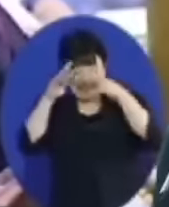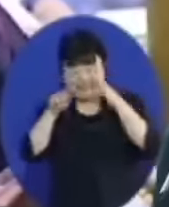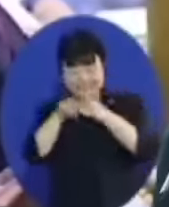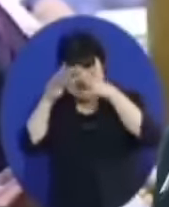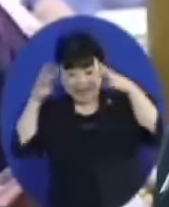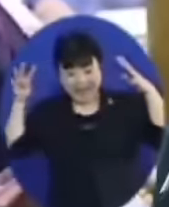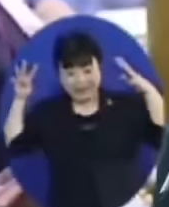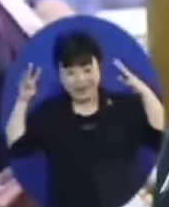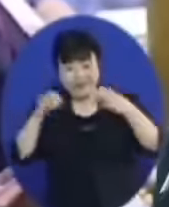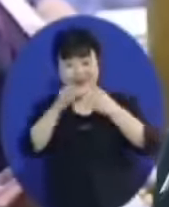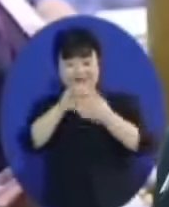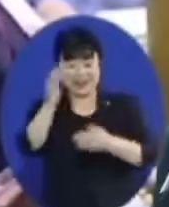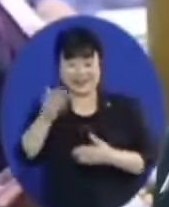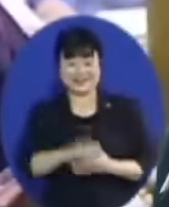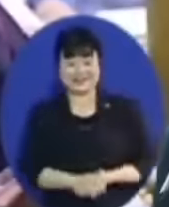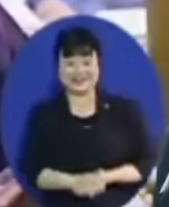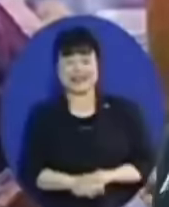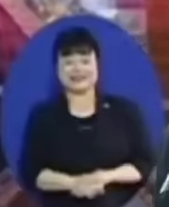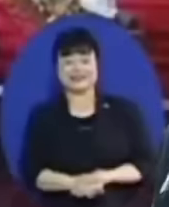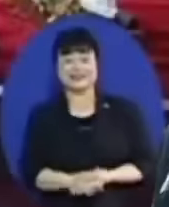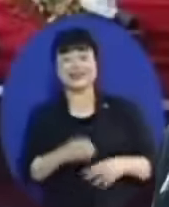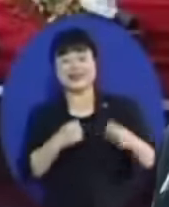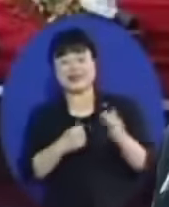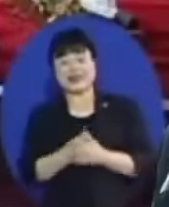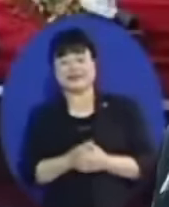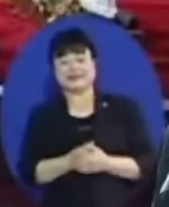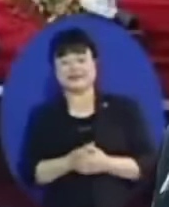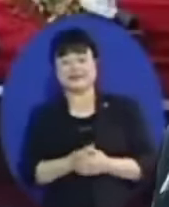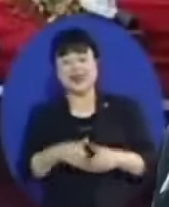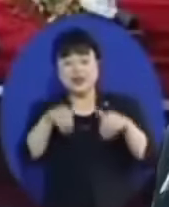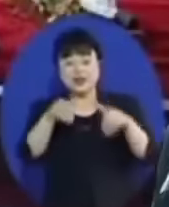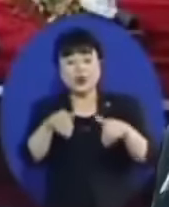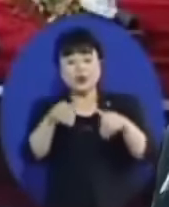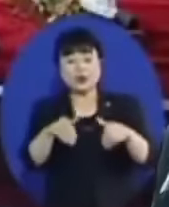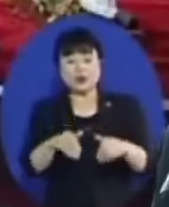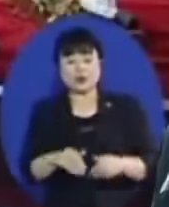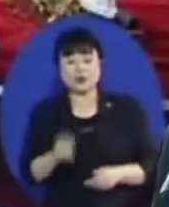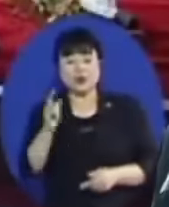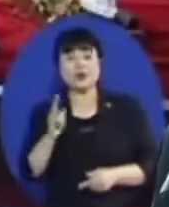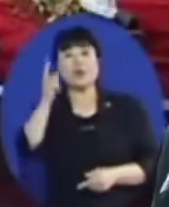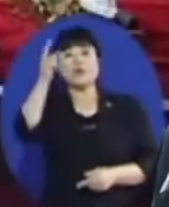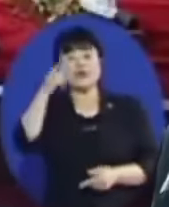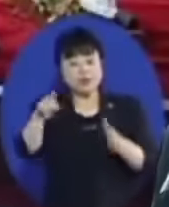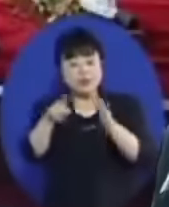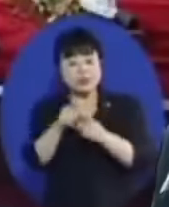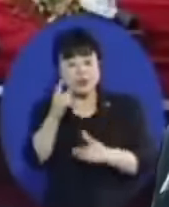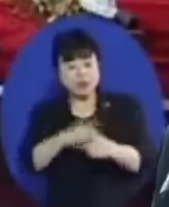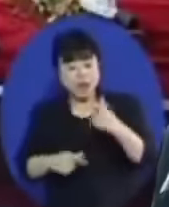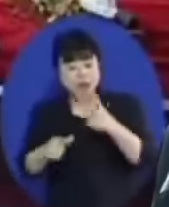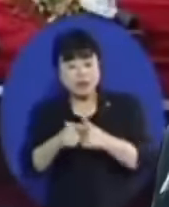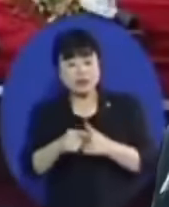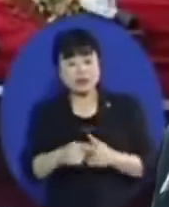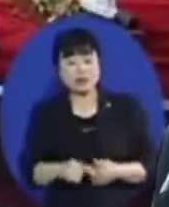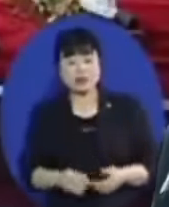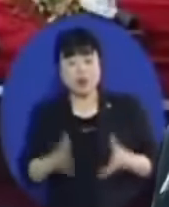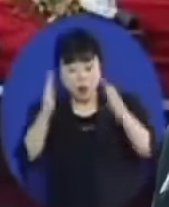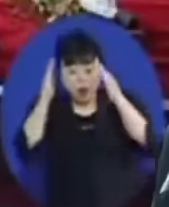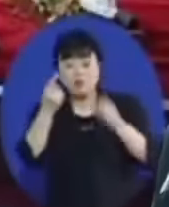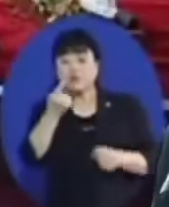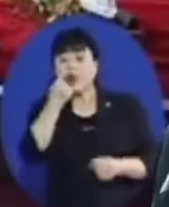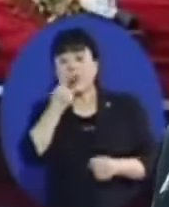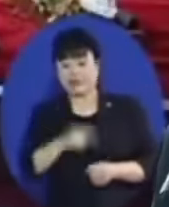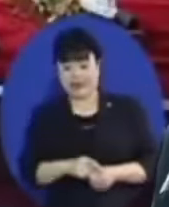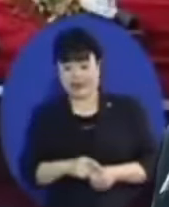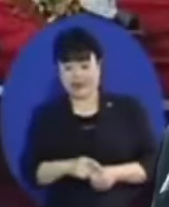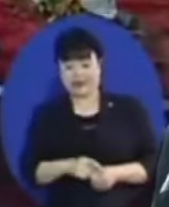있는 돈도 얻게 된 것입니다. 그러므로 노동의 질을 높이기 위해서는 무엇보다도 교육을 받아야 되는 것입니다.